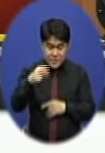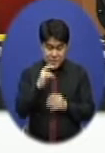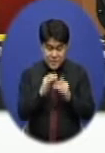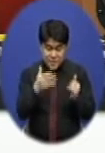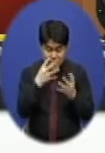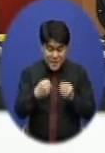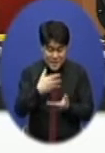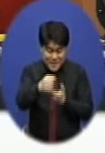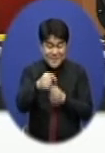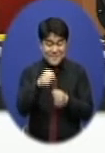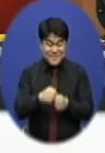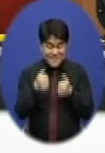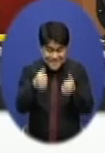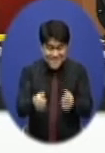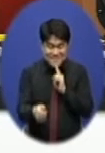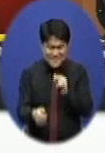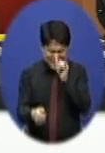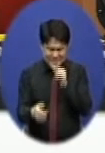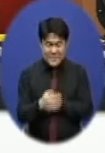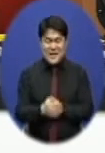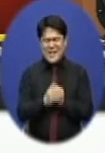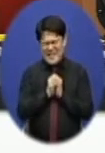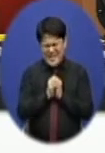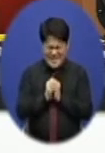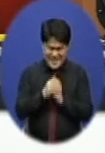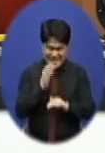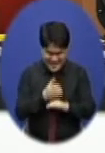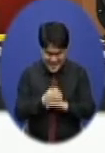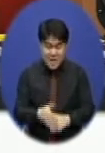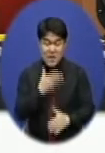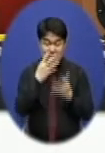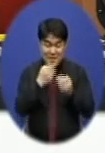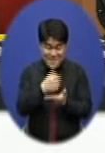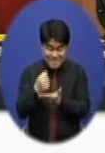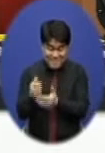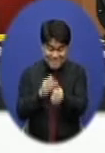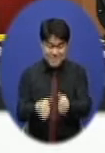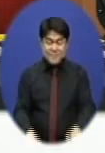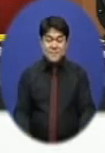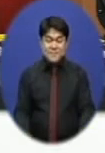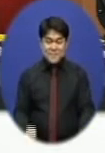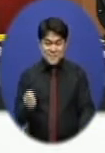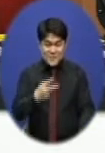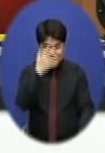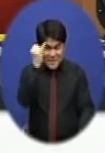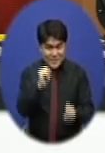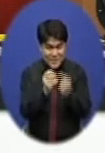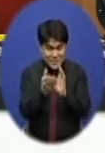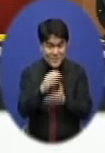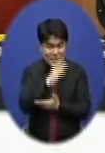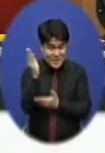받으시라고 여러분 먼저 인사드리고요. 네. 네. 아유, 감사합니다. 네. 복 많이 받으세요. 할미꽃 사연.